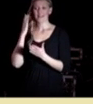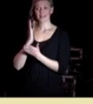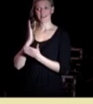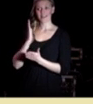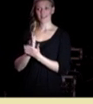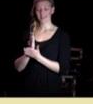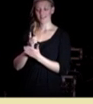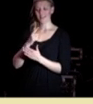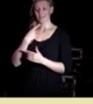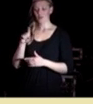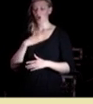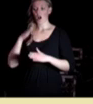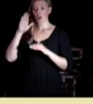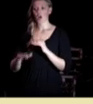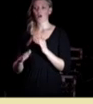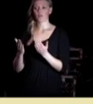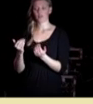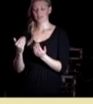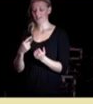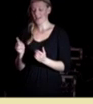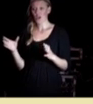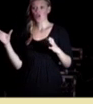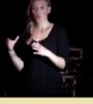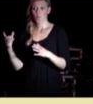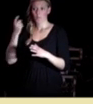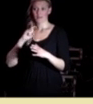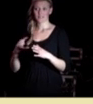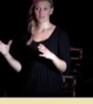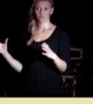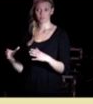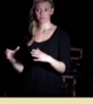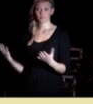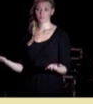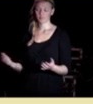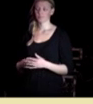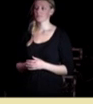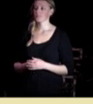rettighet til å stille lavere forventninger til en hel gruppe mennesker.